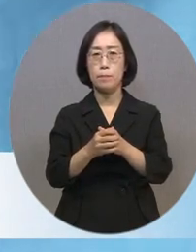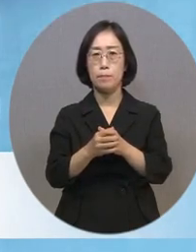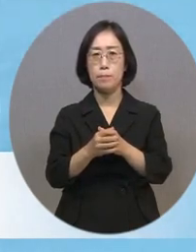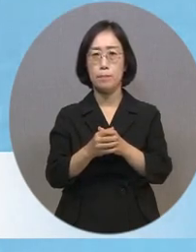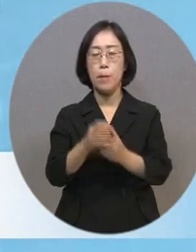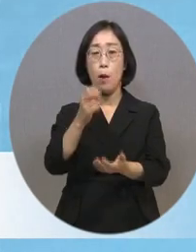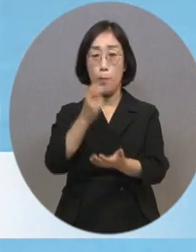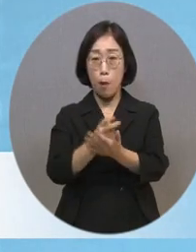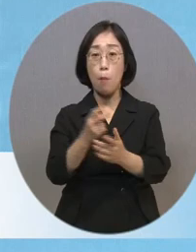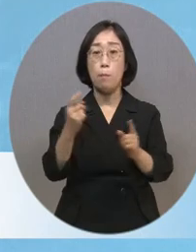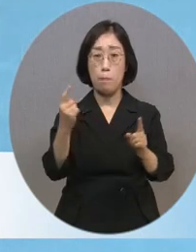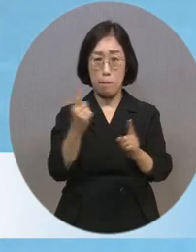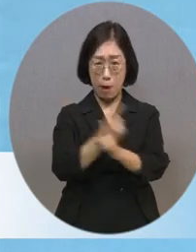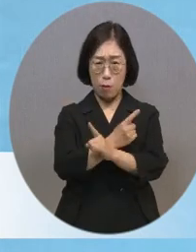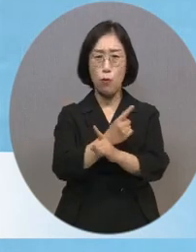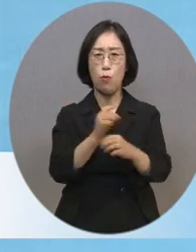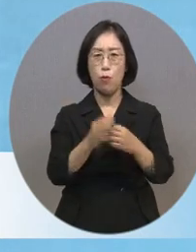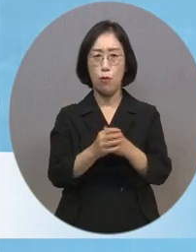법을